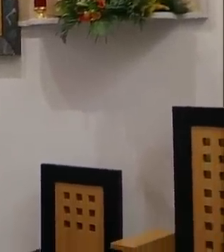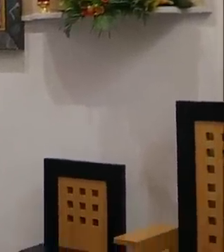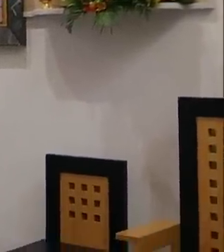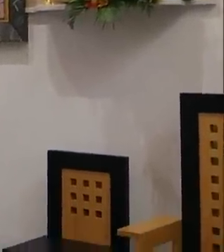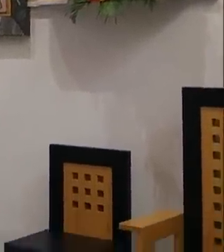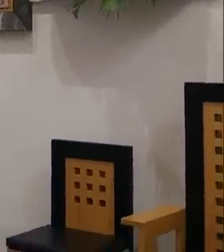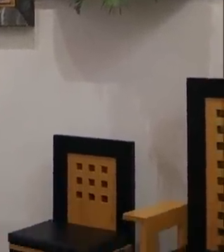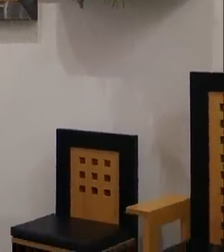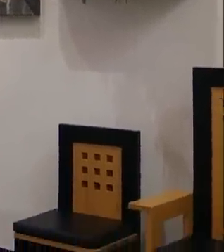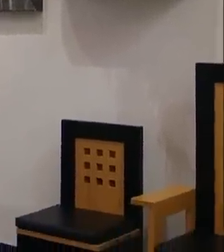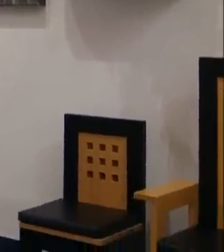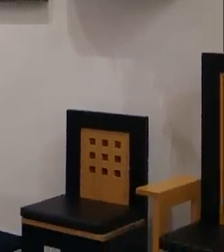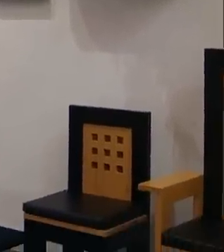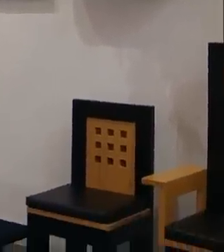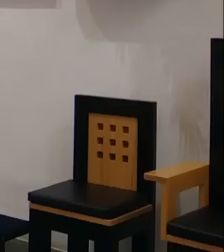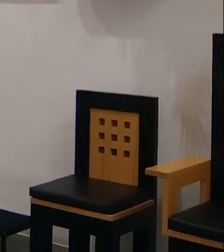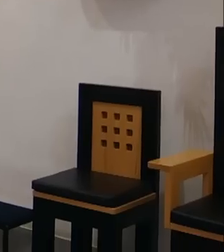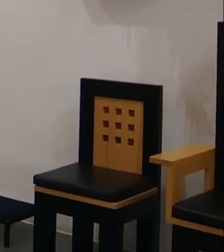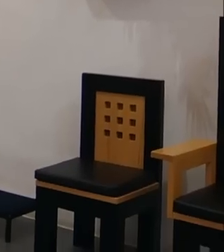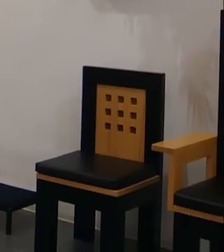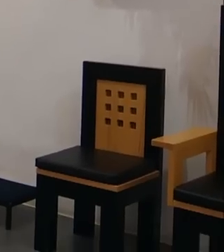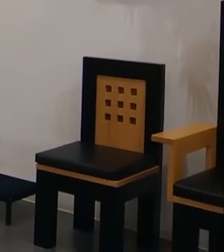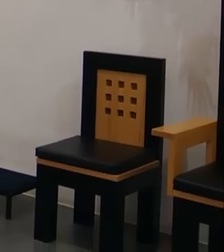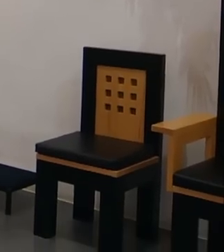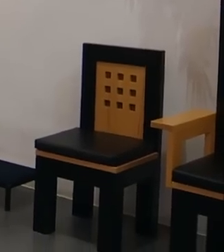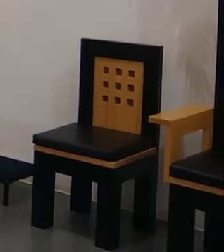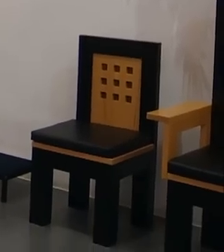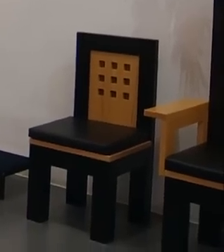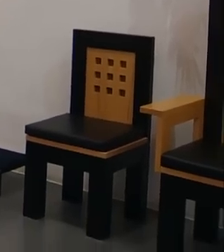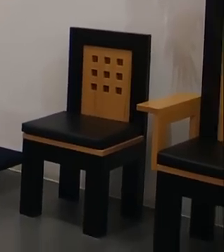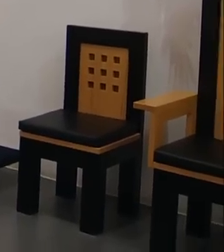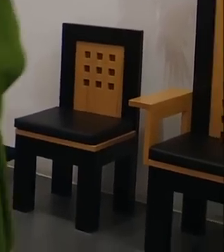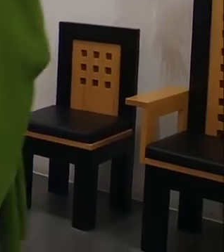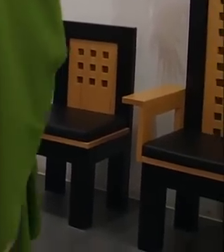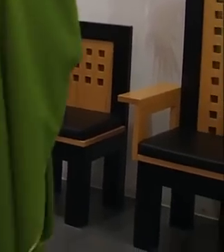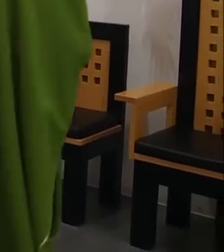Fl-imħabba ma-udin Miek